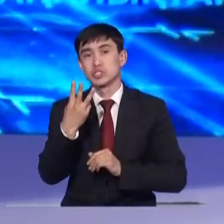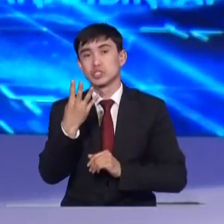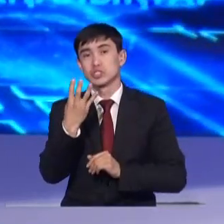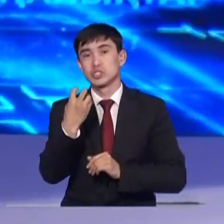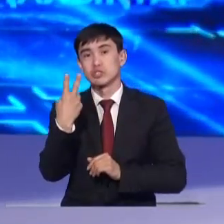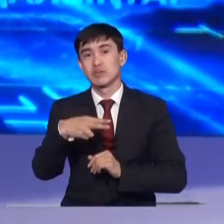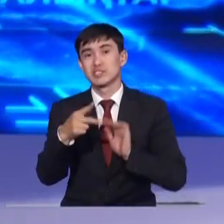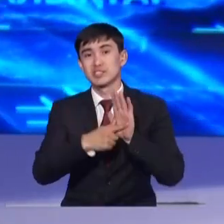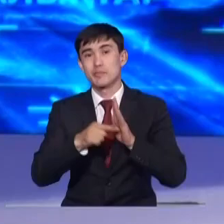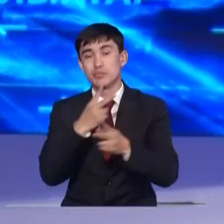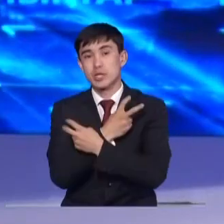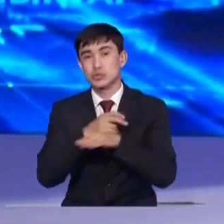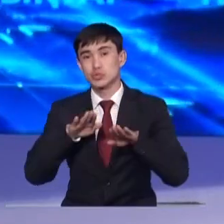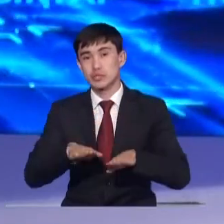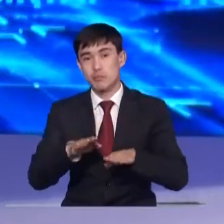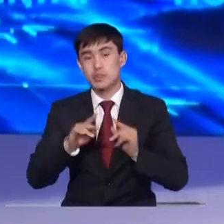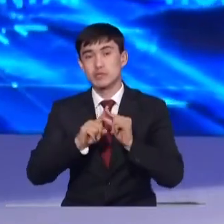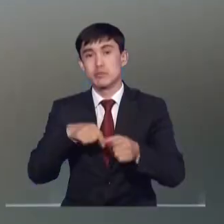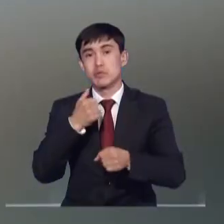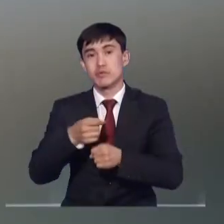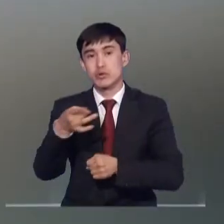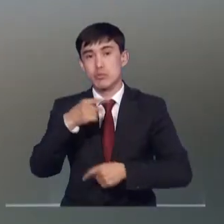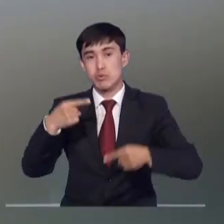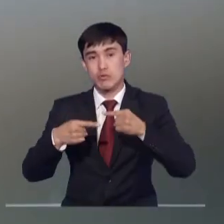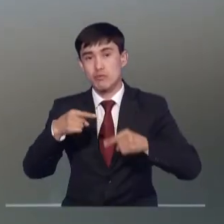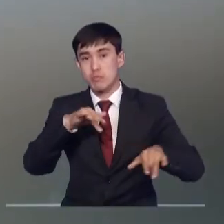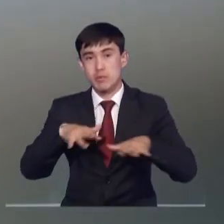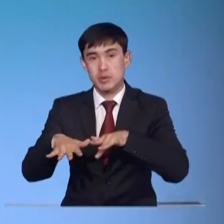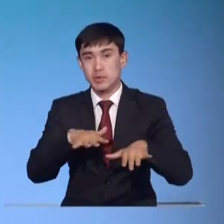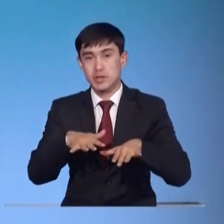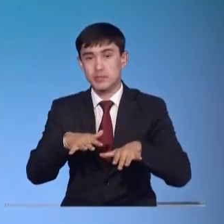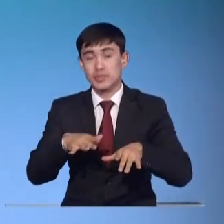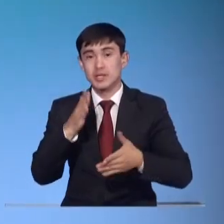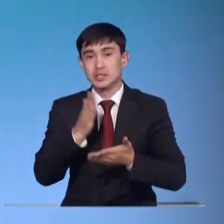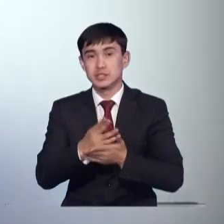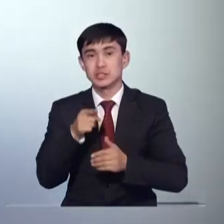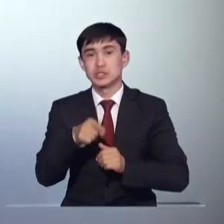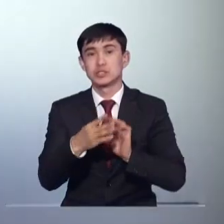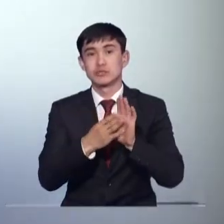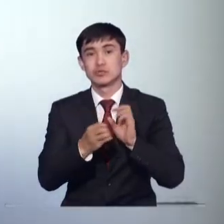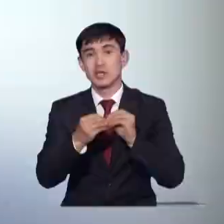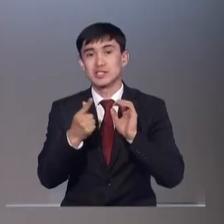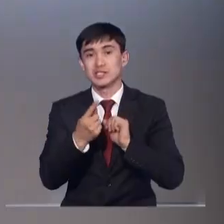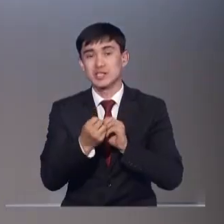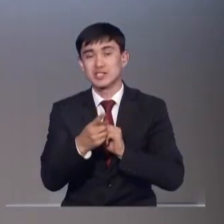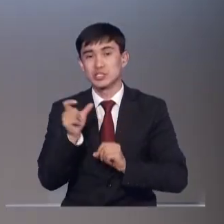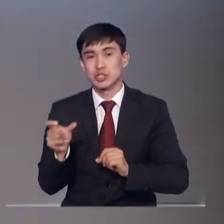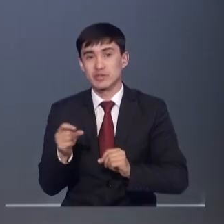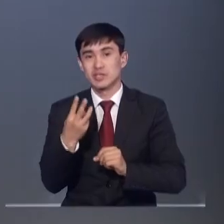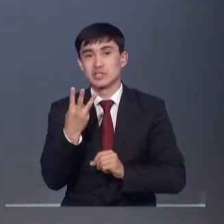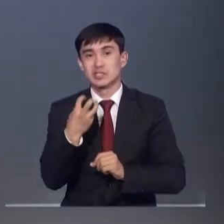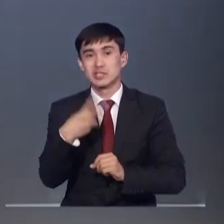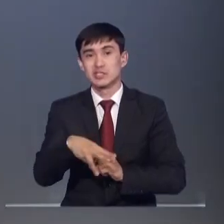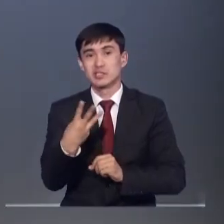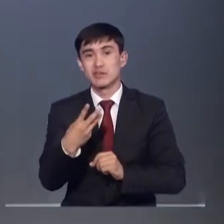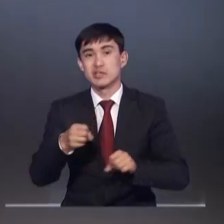дачных участков по словам главы региона в противопаводковые мероприятиях задействовано 19911 человек 332